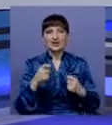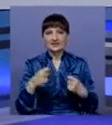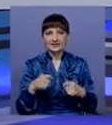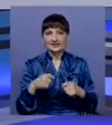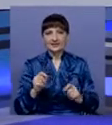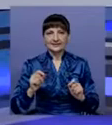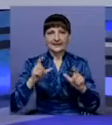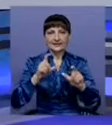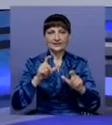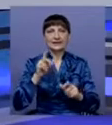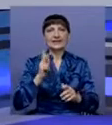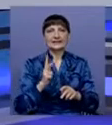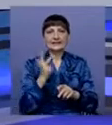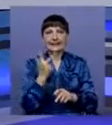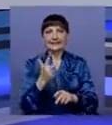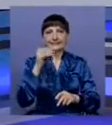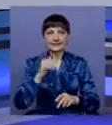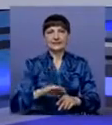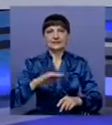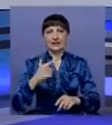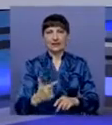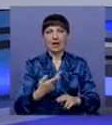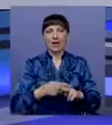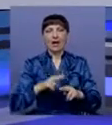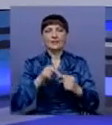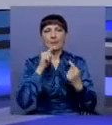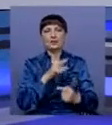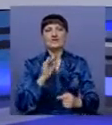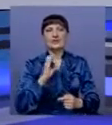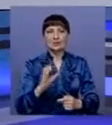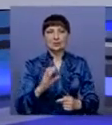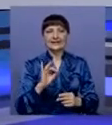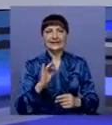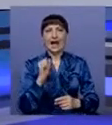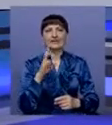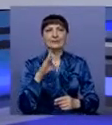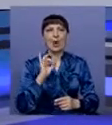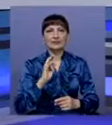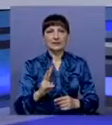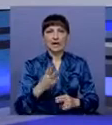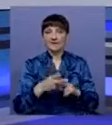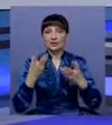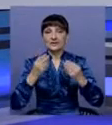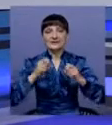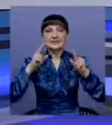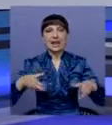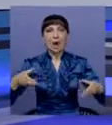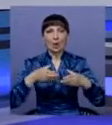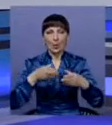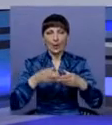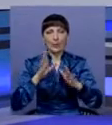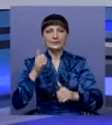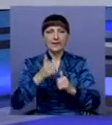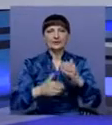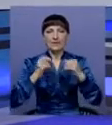провизоры накидывали аж 3000 тенге. В основном это противовирусные антибиотики. В эти дни специальные мониторинговые группы